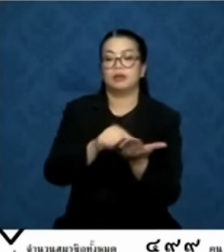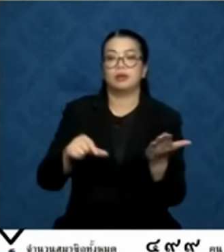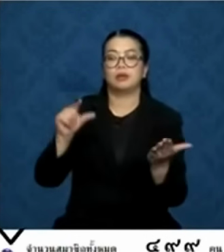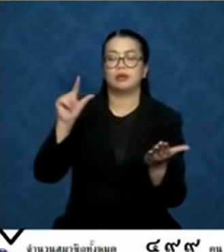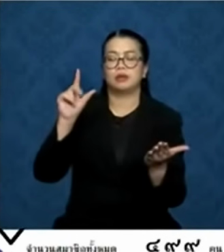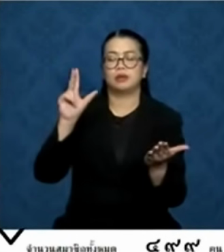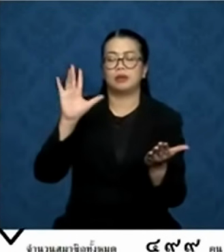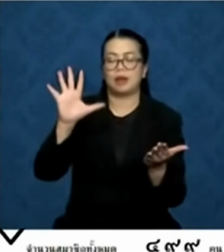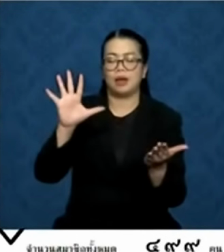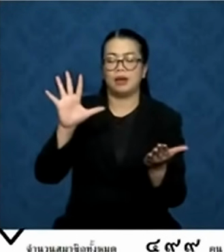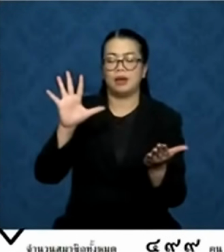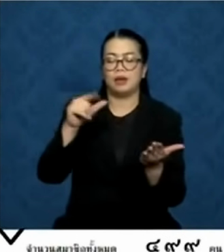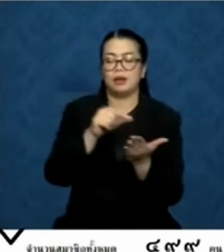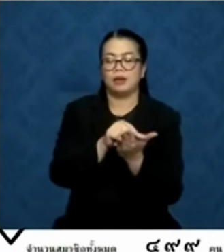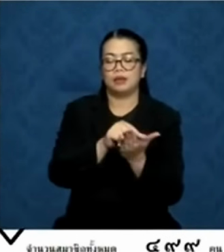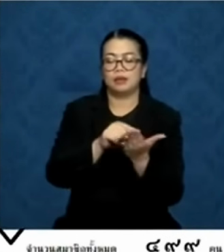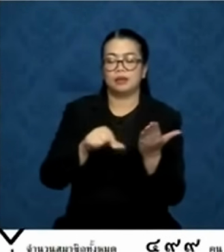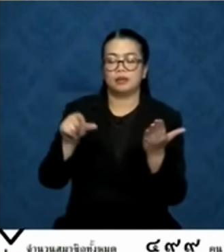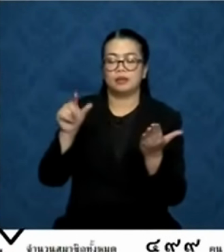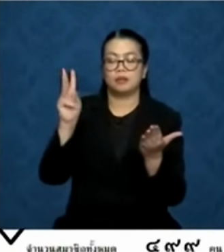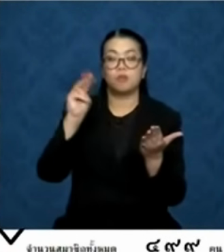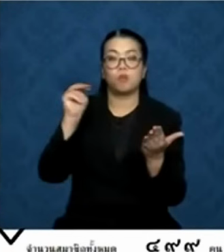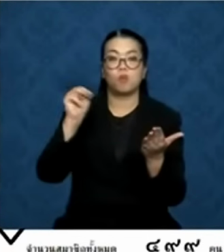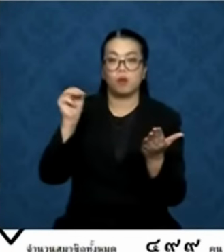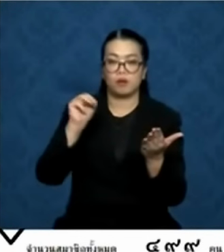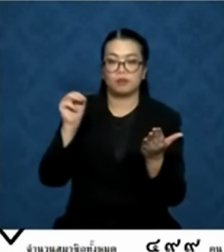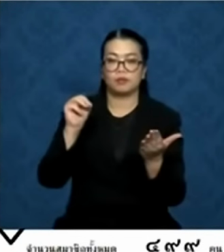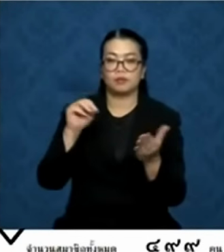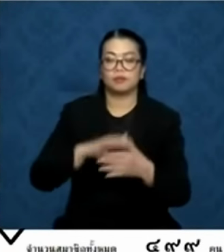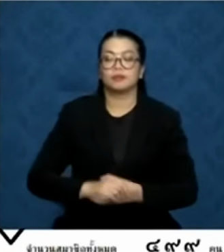ฉบับที่5เล่มคาดม่วง